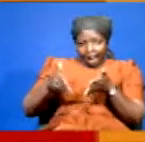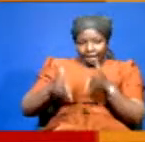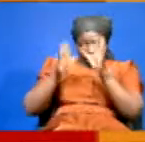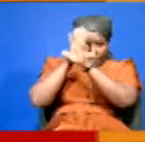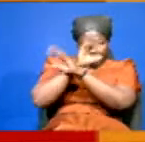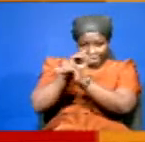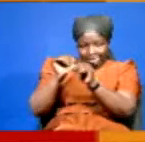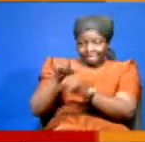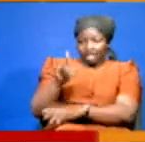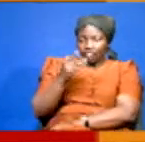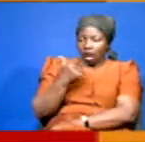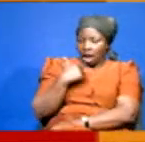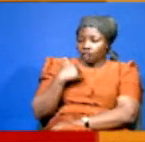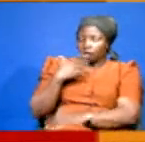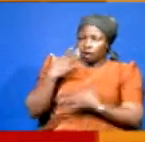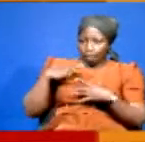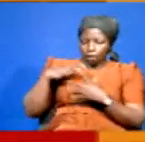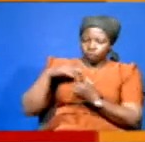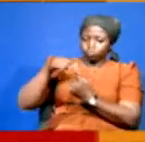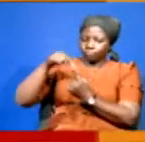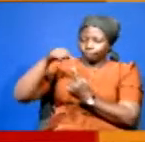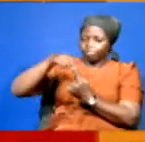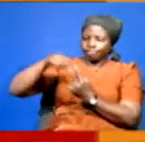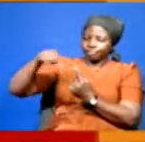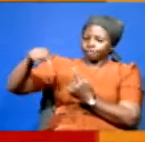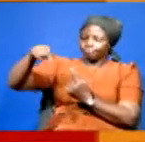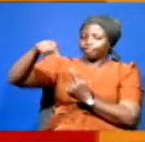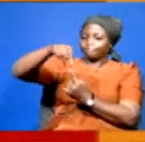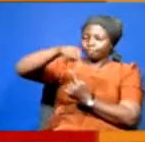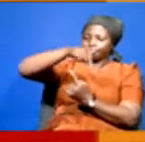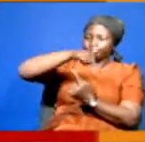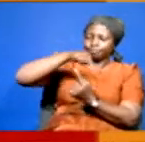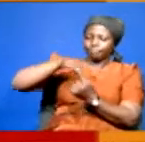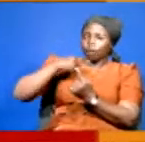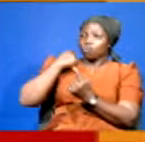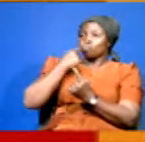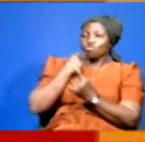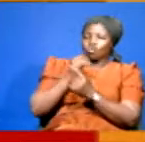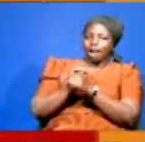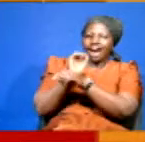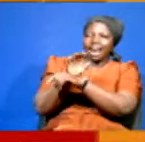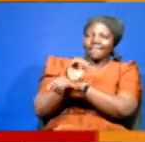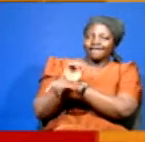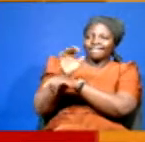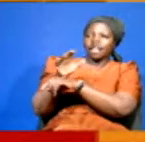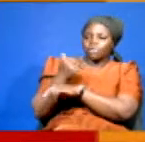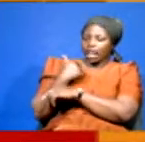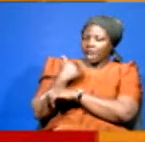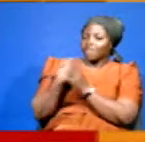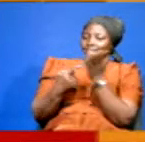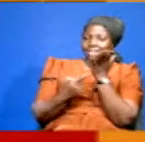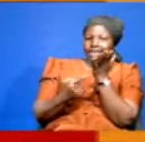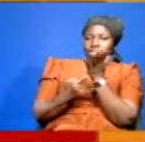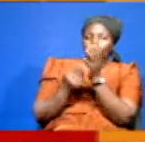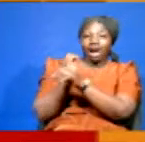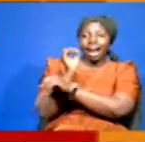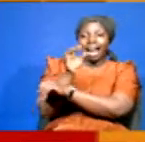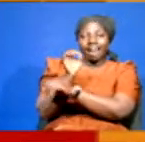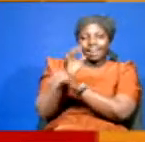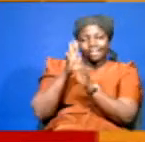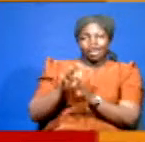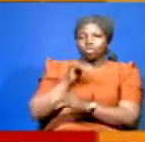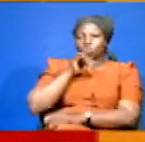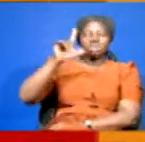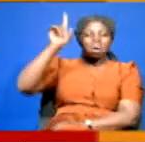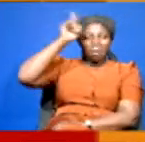amezungukwa na watu ambao Nancy. Ni amezungukwa na watu wanamuadvise. We have technical advisors. So si mwenda wazimu tu amuke